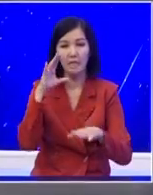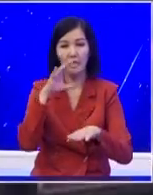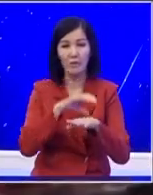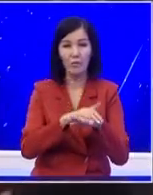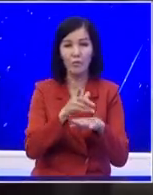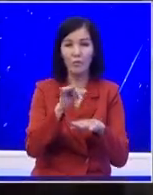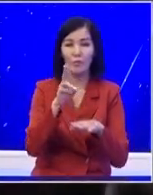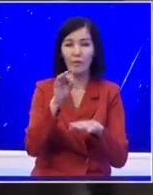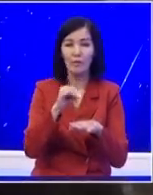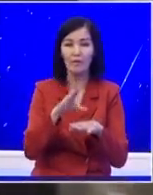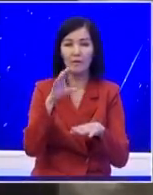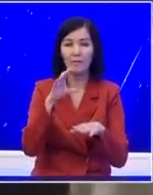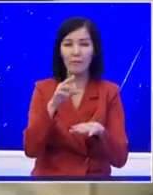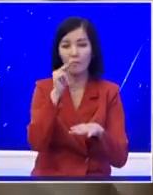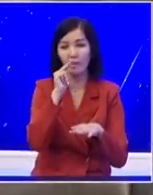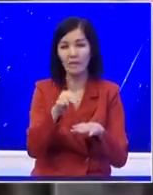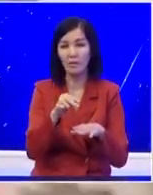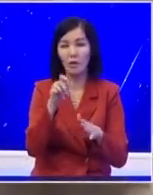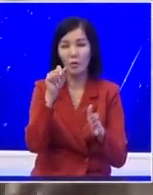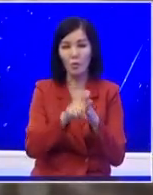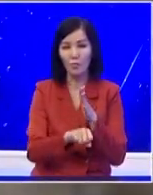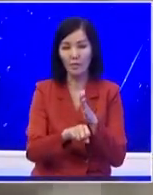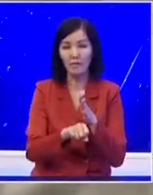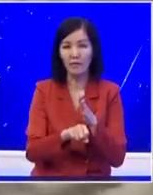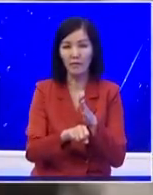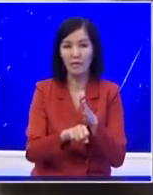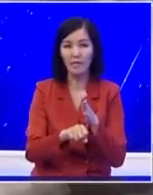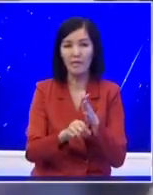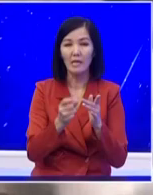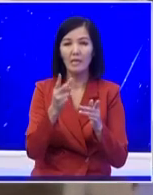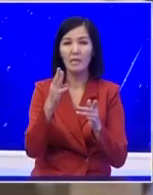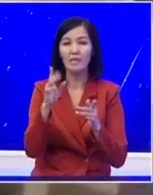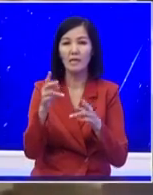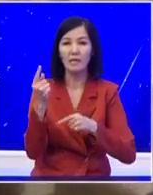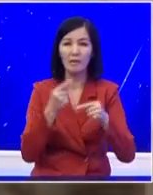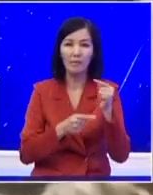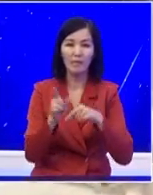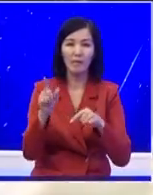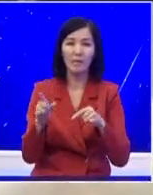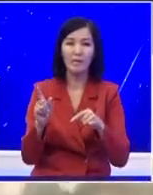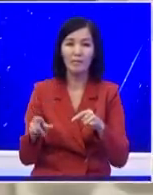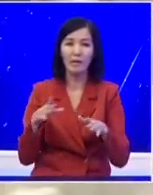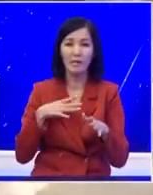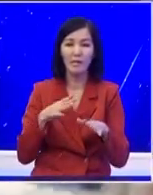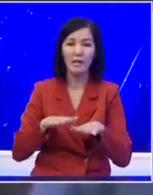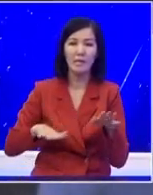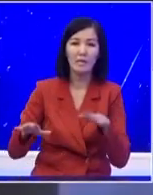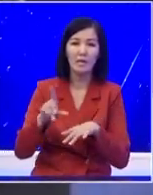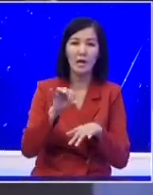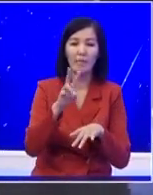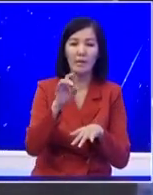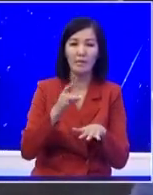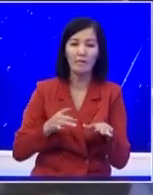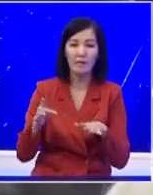края Сергей Фургал. Его подозревают в убийствах и покушениях на убийство нескольких предпринимателей, совершенных на территории Хабаровского края